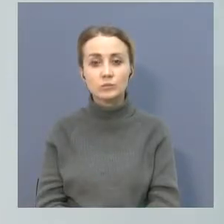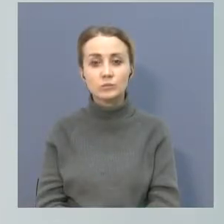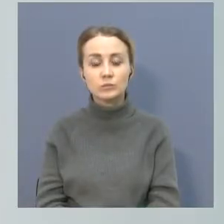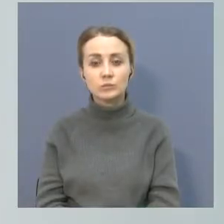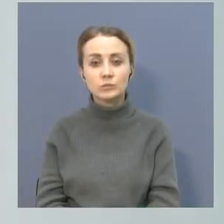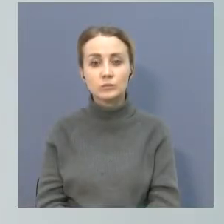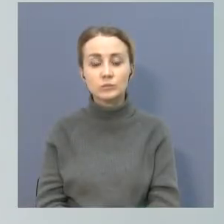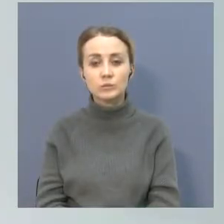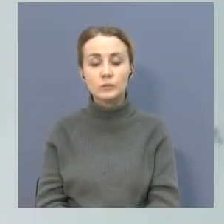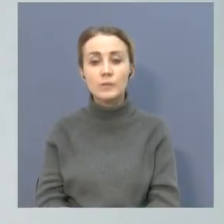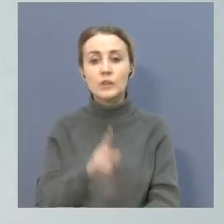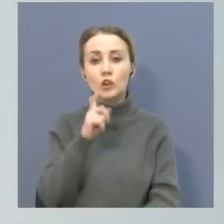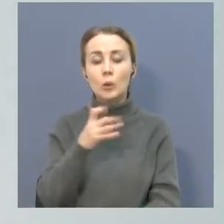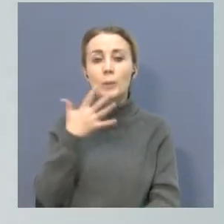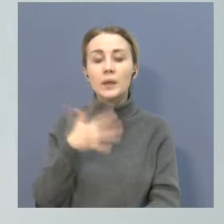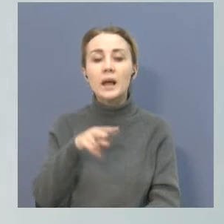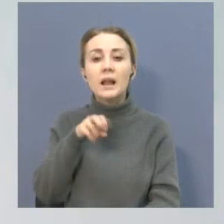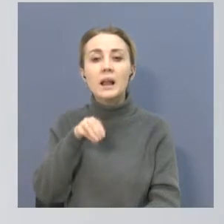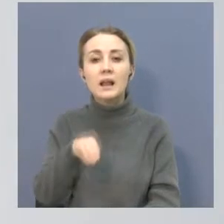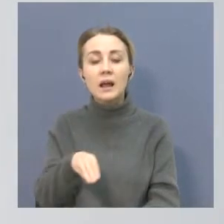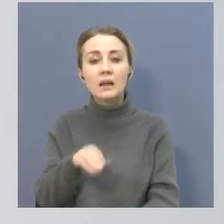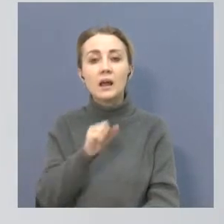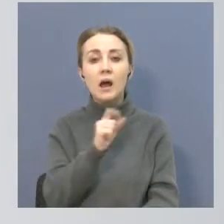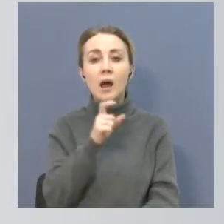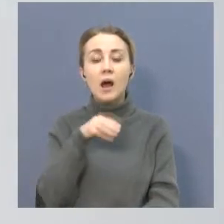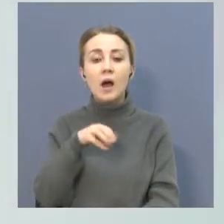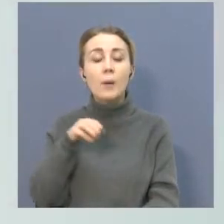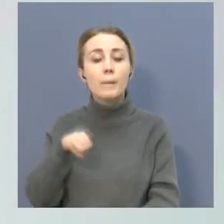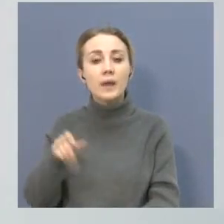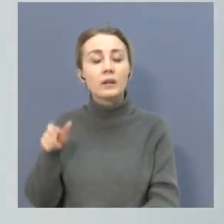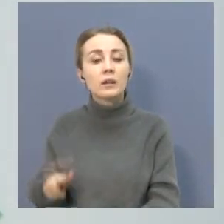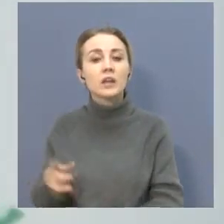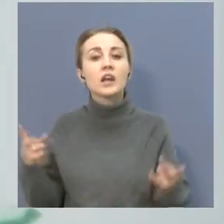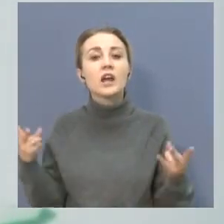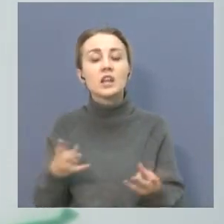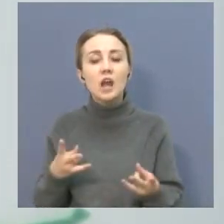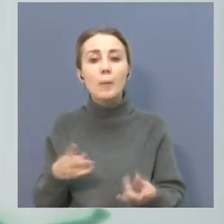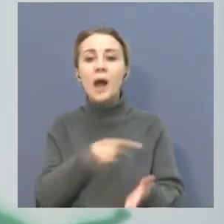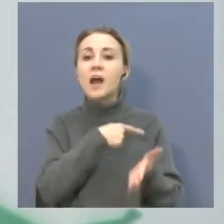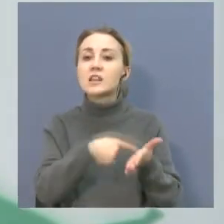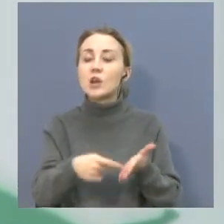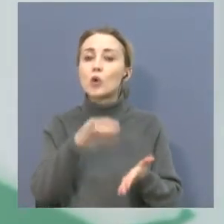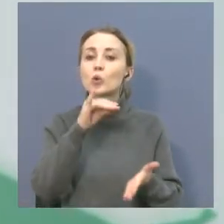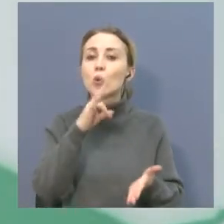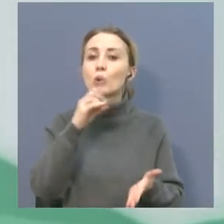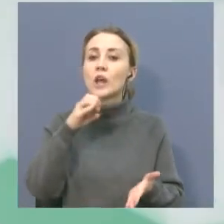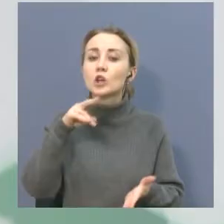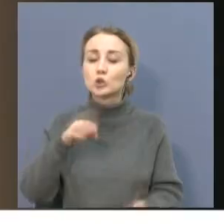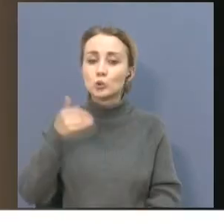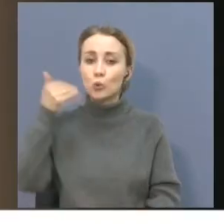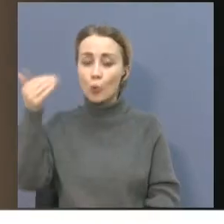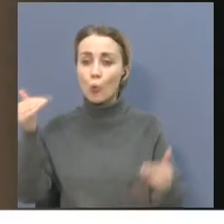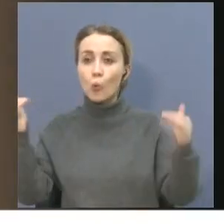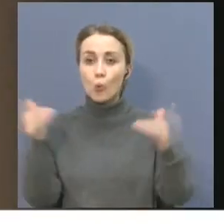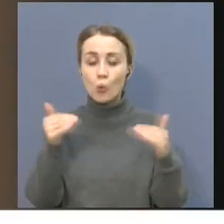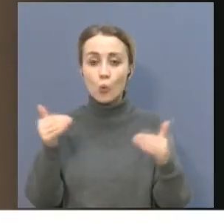Ахмет Байтұрсынұлының 150 жылдығын ЮНЕСКО деңгейінде атап өту керек. Сенат депутаты үкімет басшысына сауал жолдады. Алтынбек